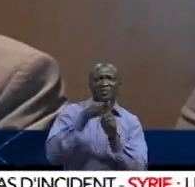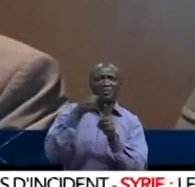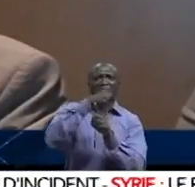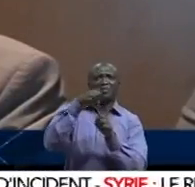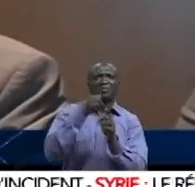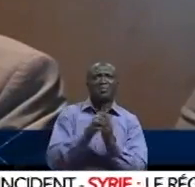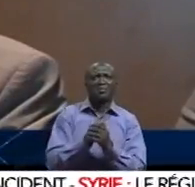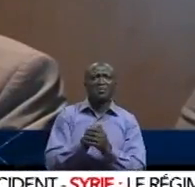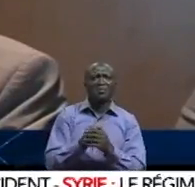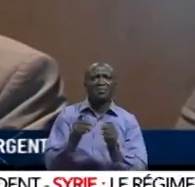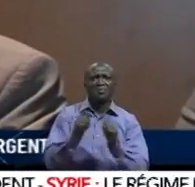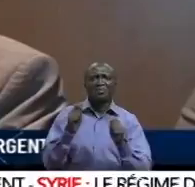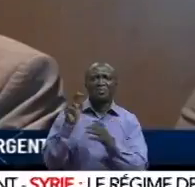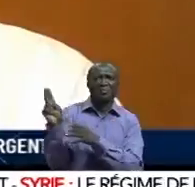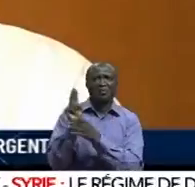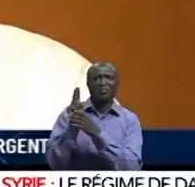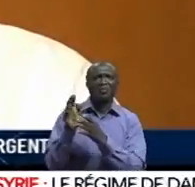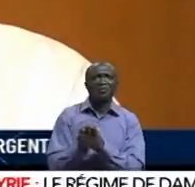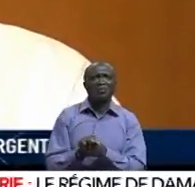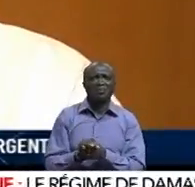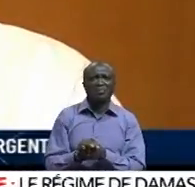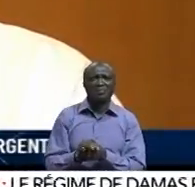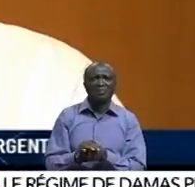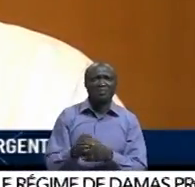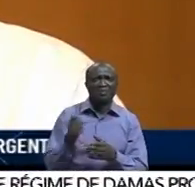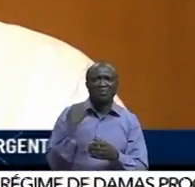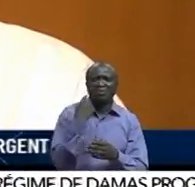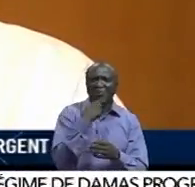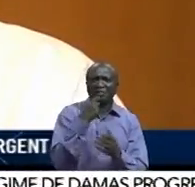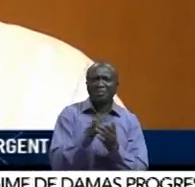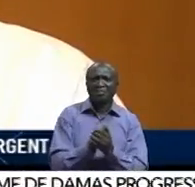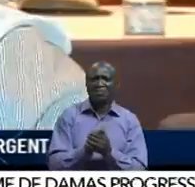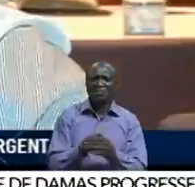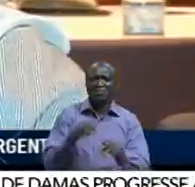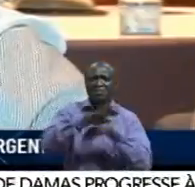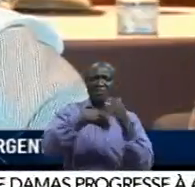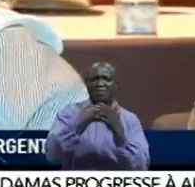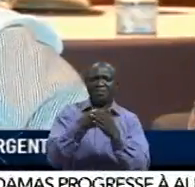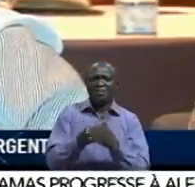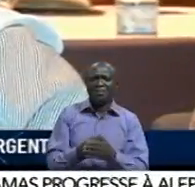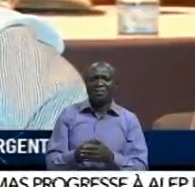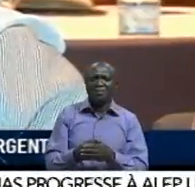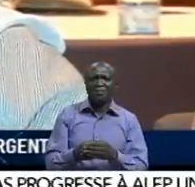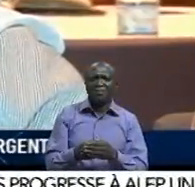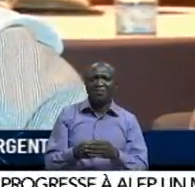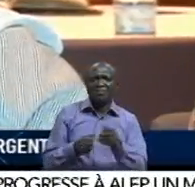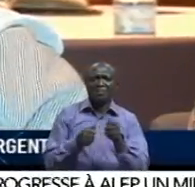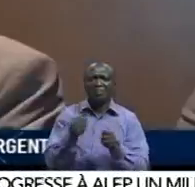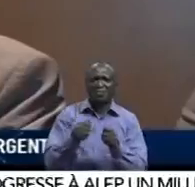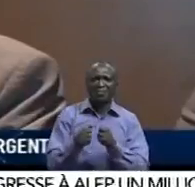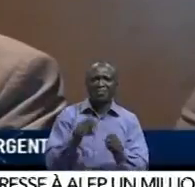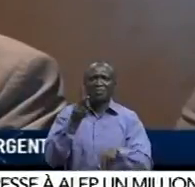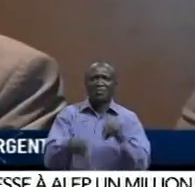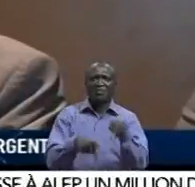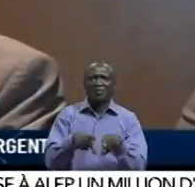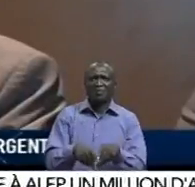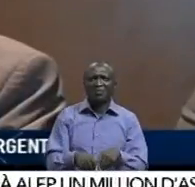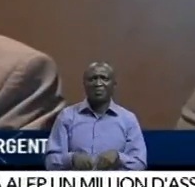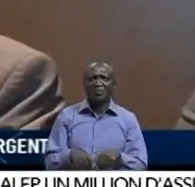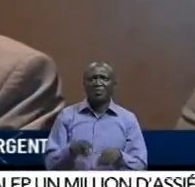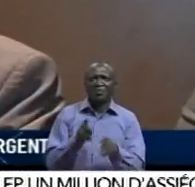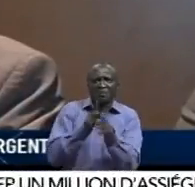humain très utilisé dans la sphère privée et qui a montré toute sa pertinence dans l'administration publique les